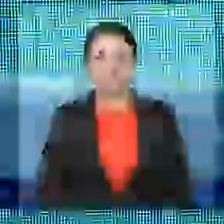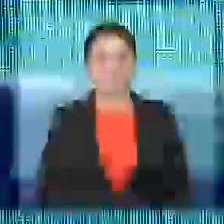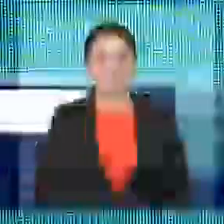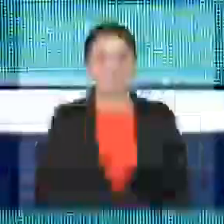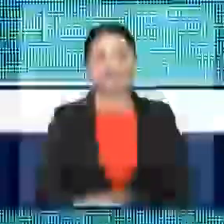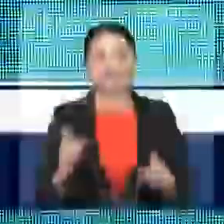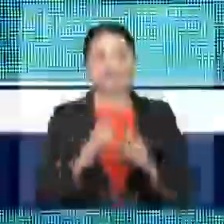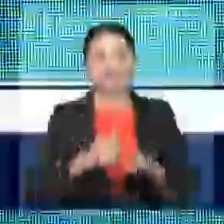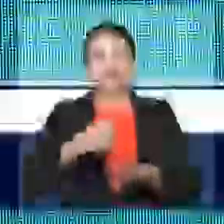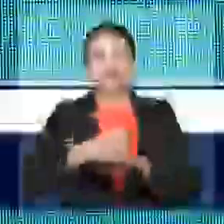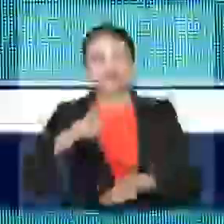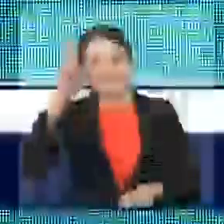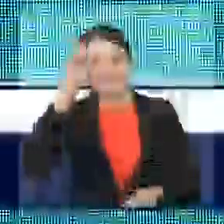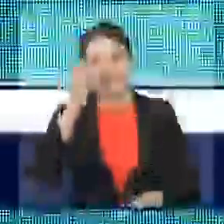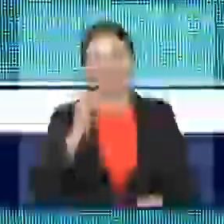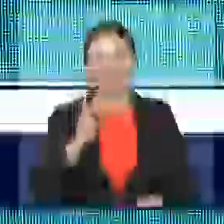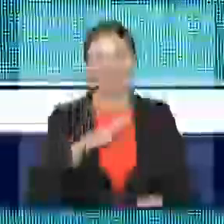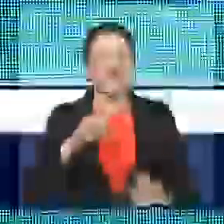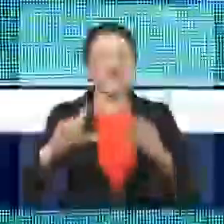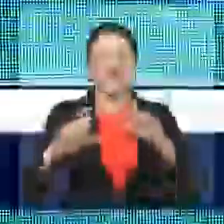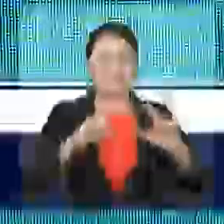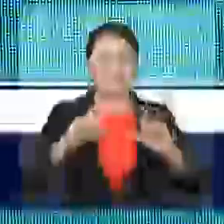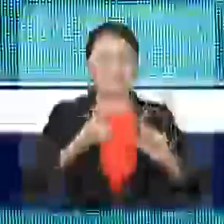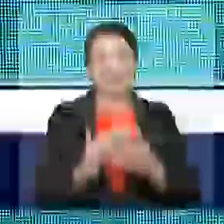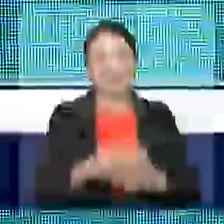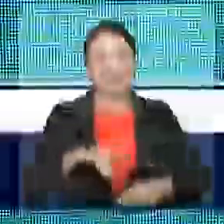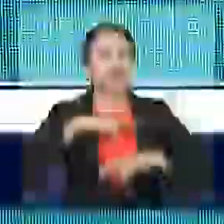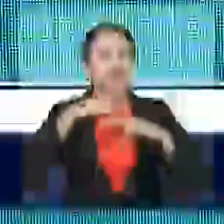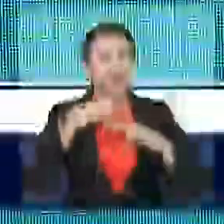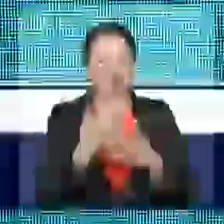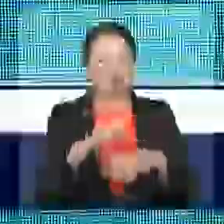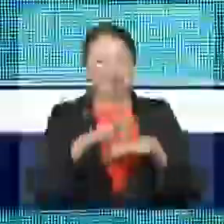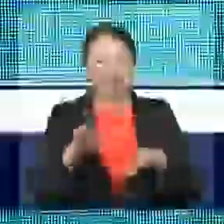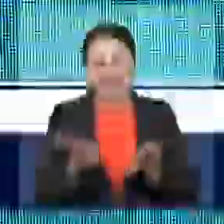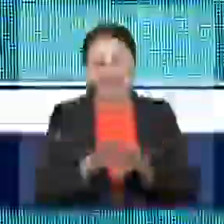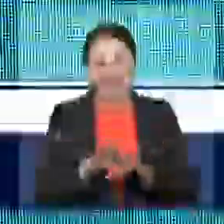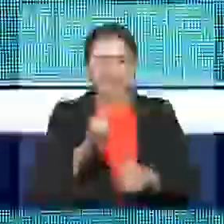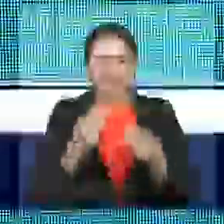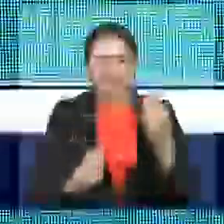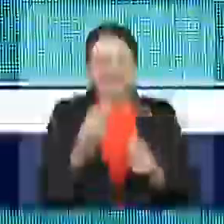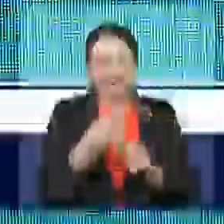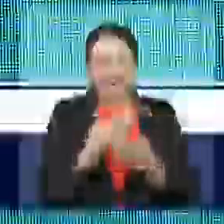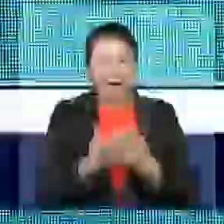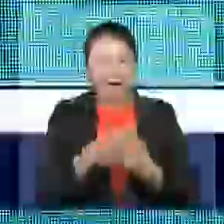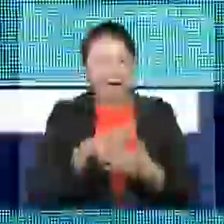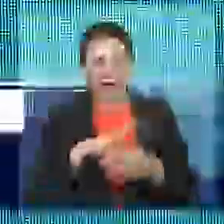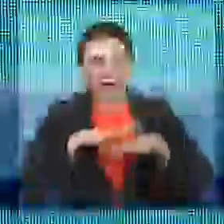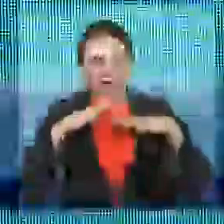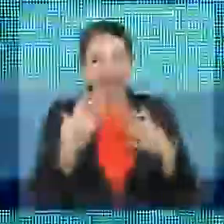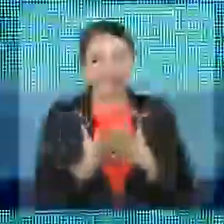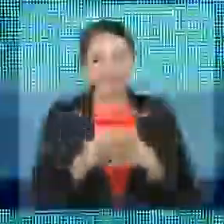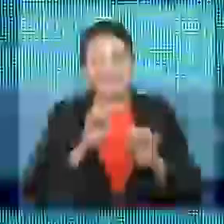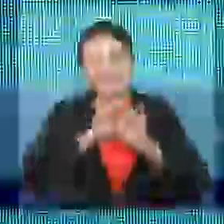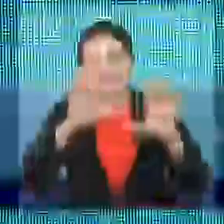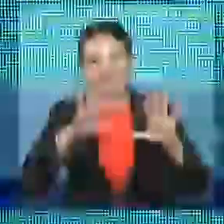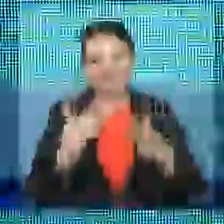По словам главы государства Касым-Жомарта Токаева, шахматам в стране уделяется особое внимание. Проведение подобных шахматных турниров придает мощный импульс